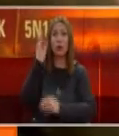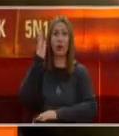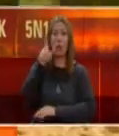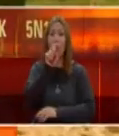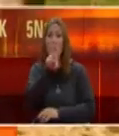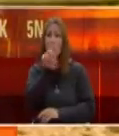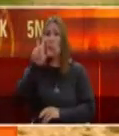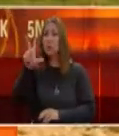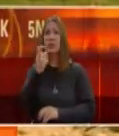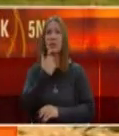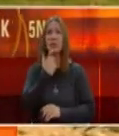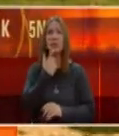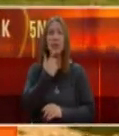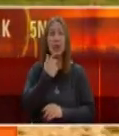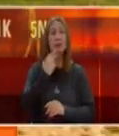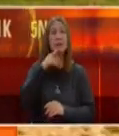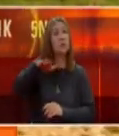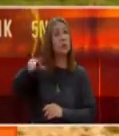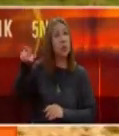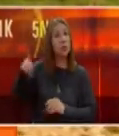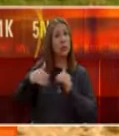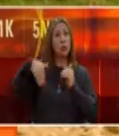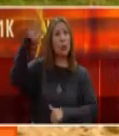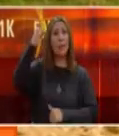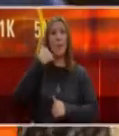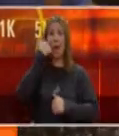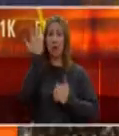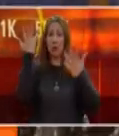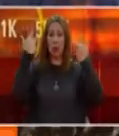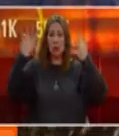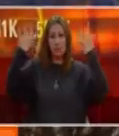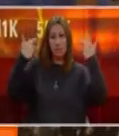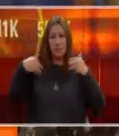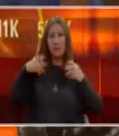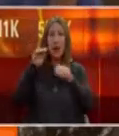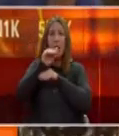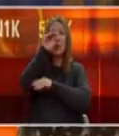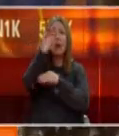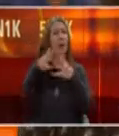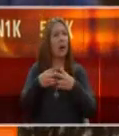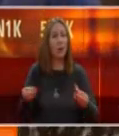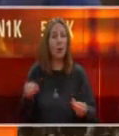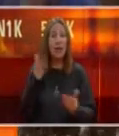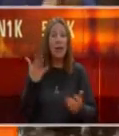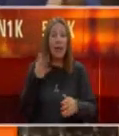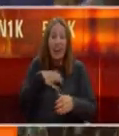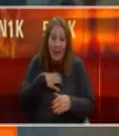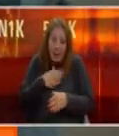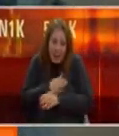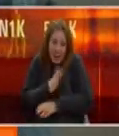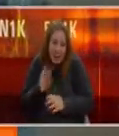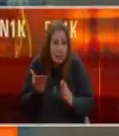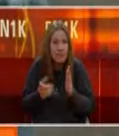12-13 yaşındaki kız çocuklarımız kocaman beyaz gelinliklerin içinde hayatlarını kaybediyorlar ve kendilerini